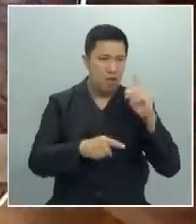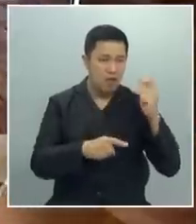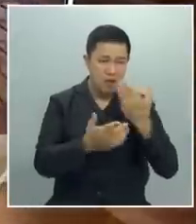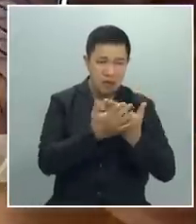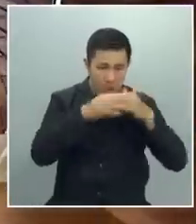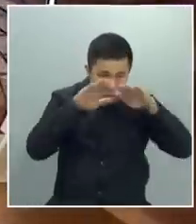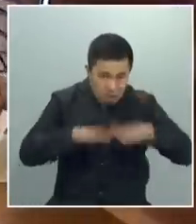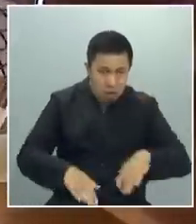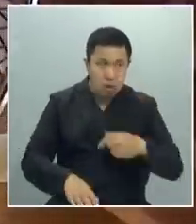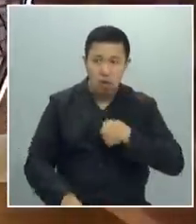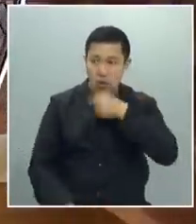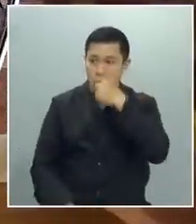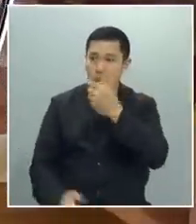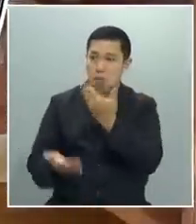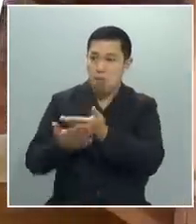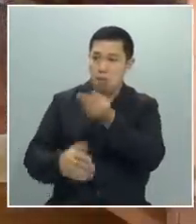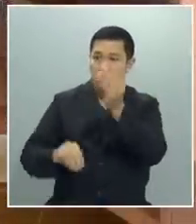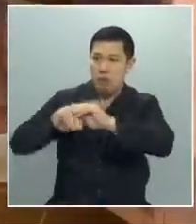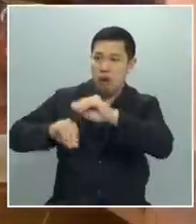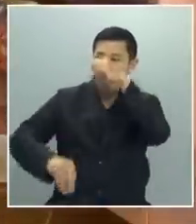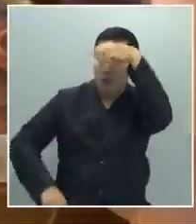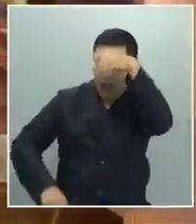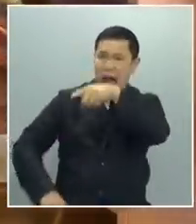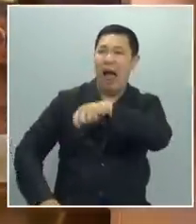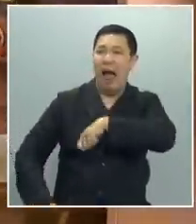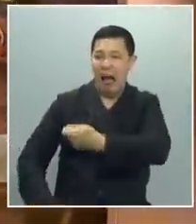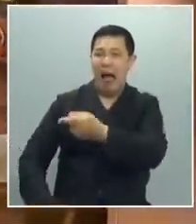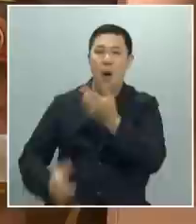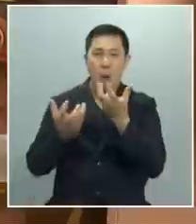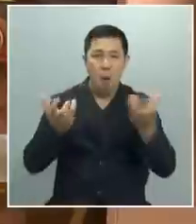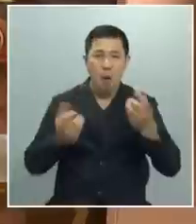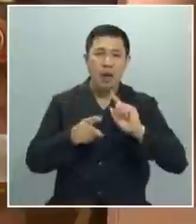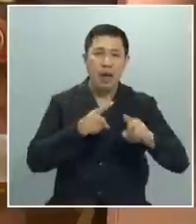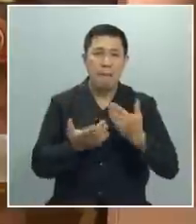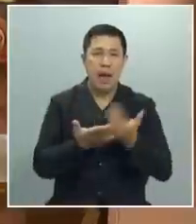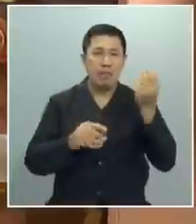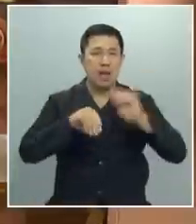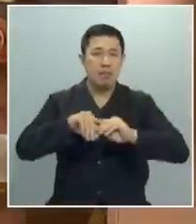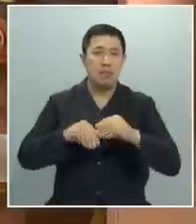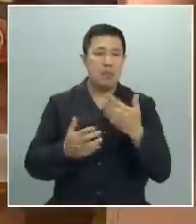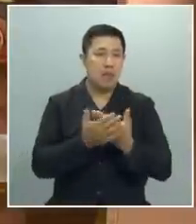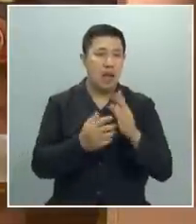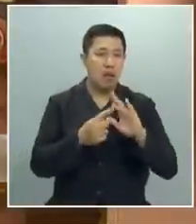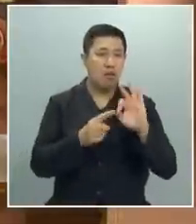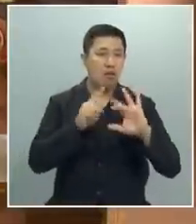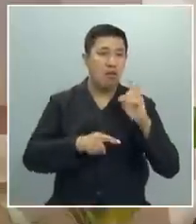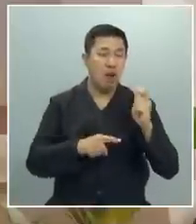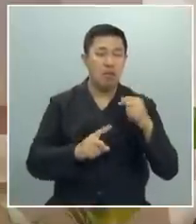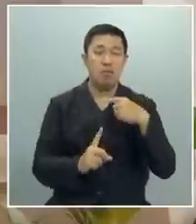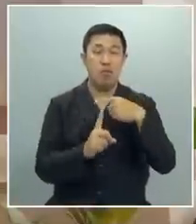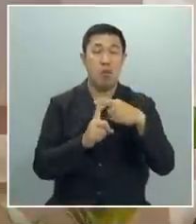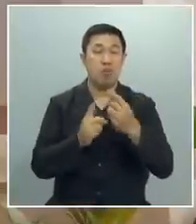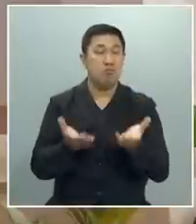แต่ไทยกลับไปเพิ่มค่าไฟซึ่งก็เป็นส่วนหนึ่งของต้นเหตุที่ทำให้ราคาสินค้าเพิ่มสูงเงินเฟ้อที่มีอยู่แล้วก็จะยิ่งเพิ่มขึ้น